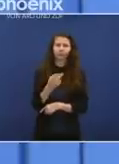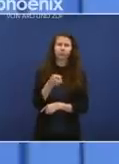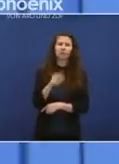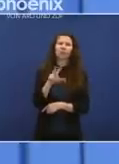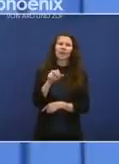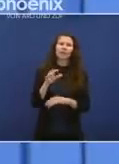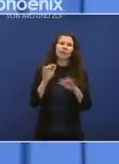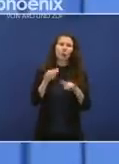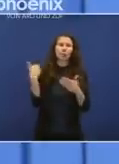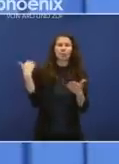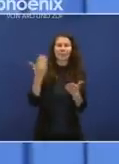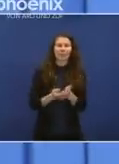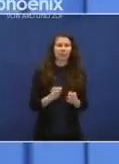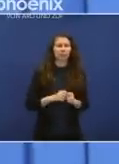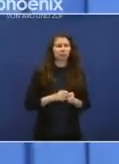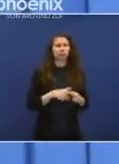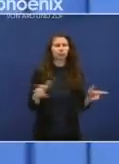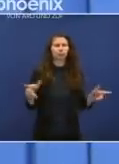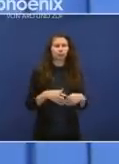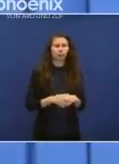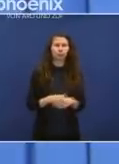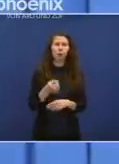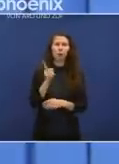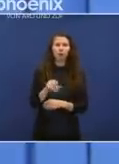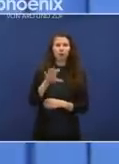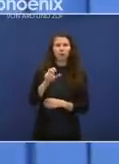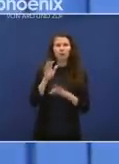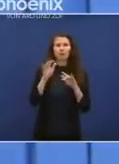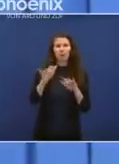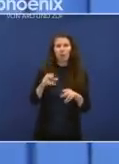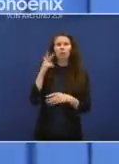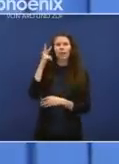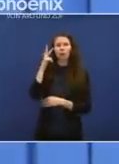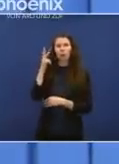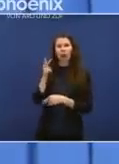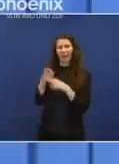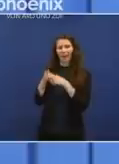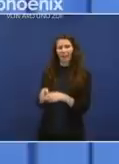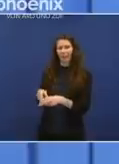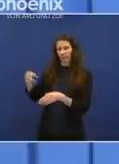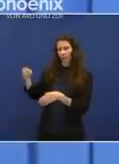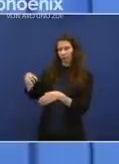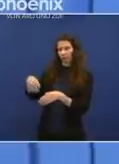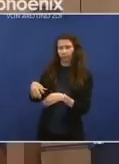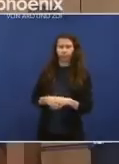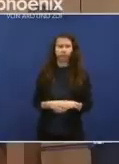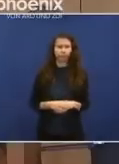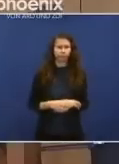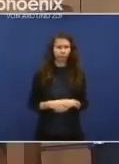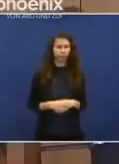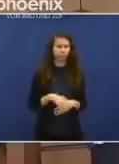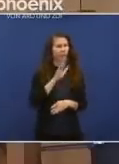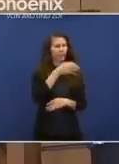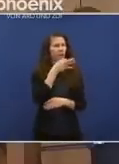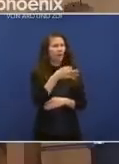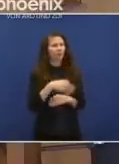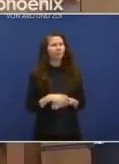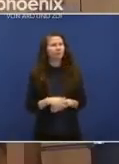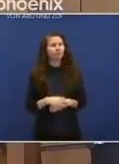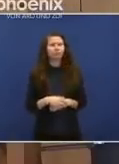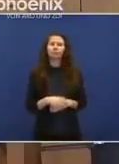bislang ausgeliefert worden. 150 Millionen sind in der nationalen Reserve. Eine Nachfrage. Und können Sie